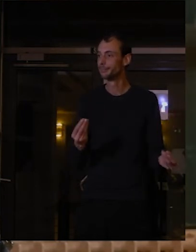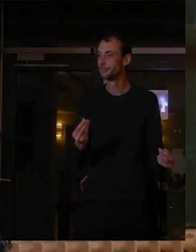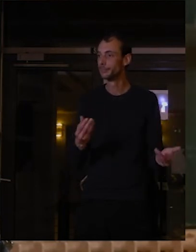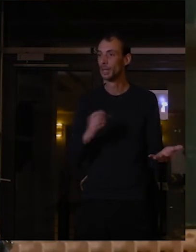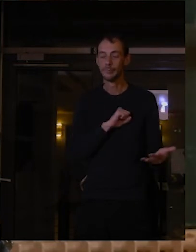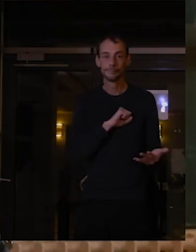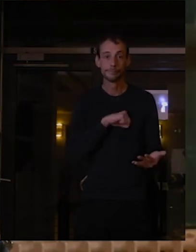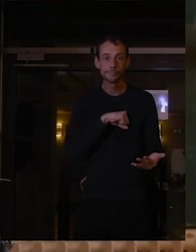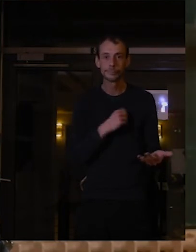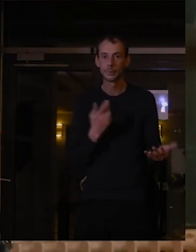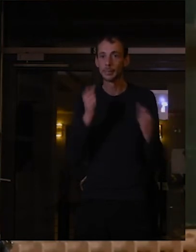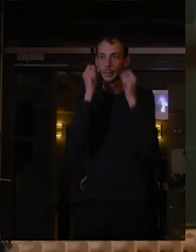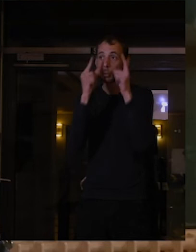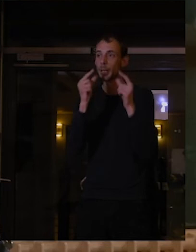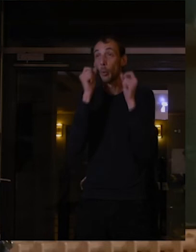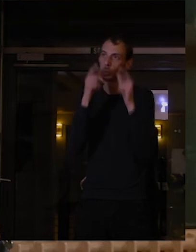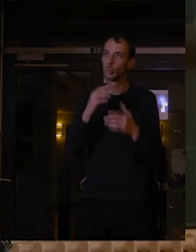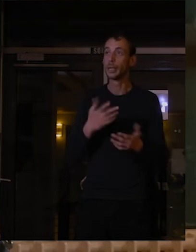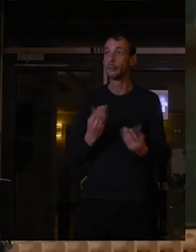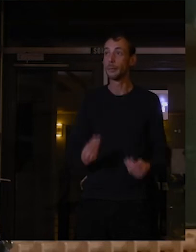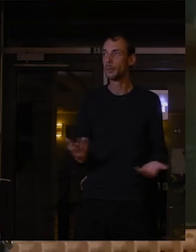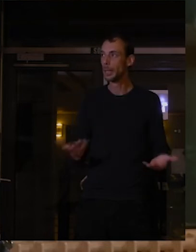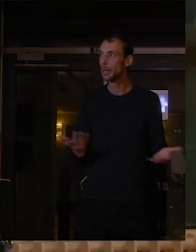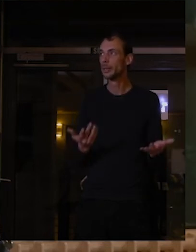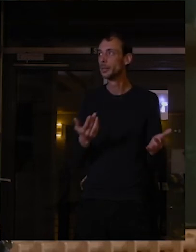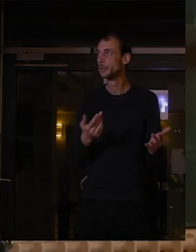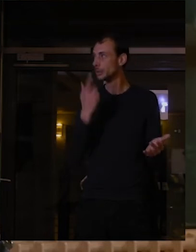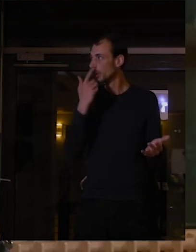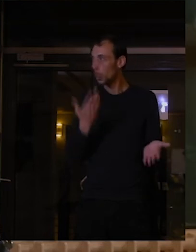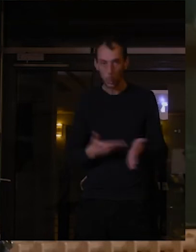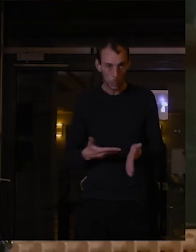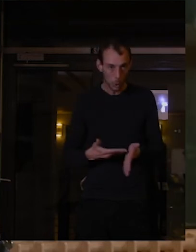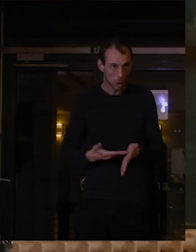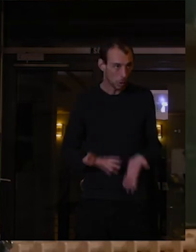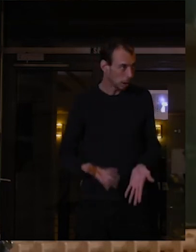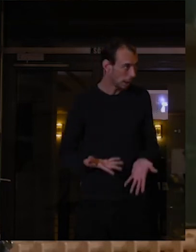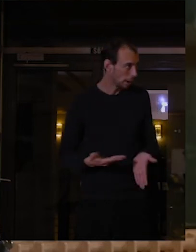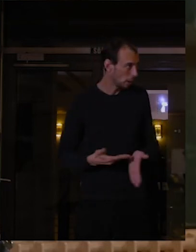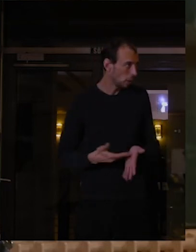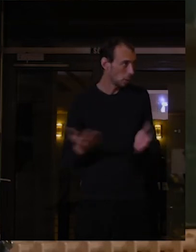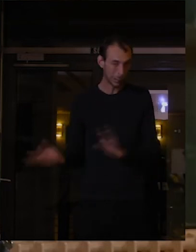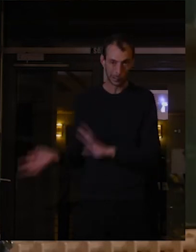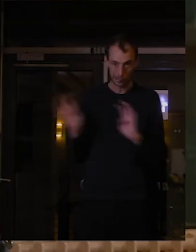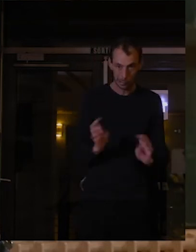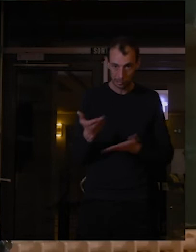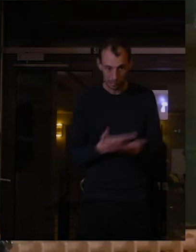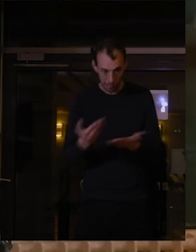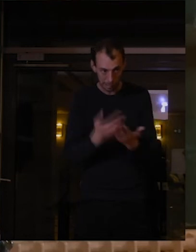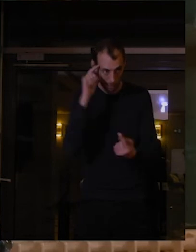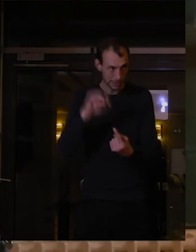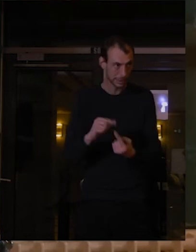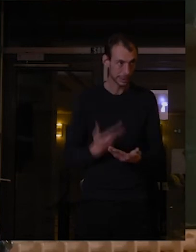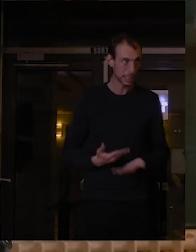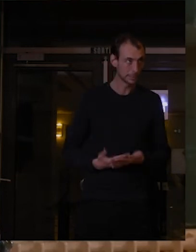surpris. Le mot, il est un peu faible, mais qu'aujourd'hui encore, ces questions soient posées et qu'une telle réunion aujourd'hui puisse avoir lieu. Franchement, moi, ça me laisse un